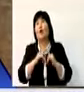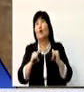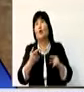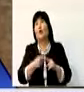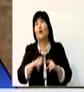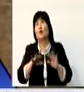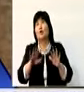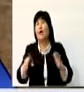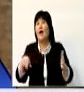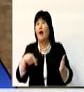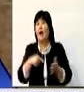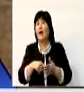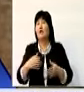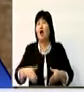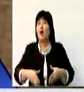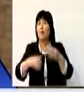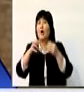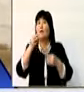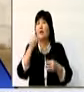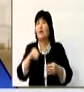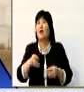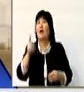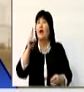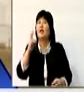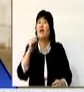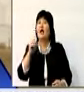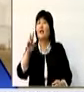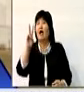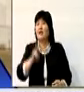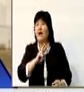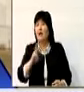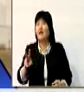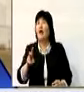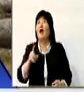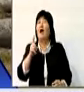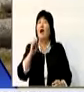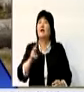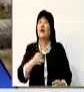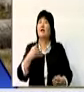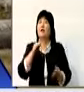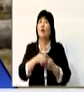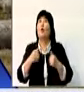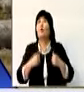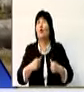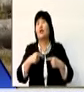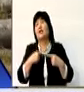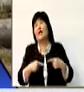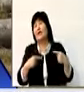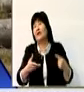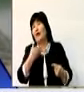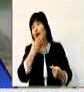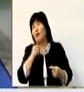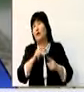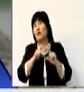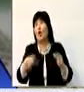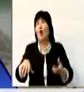Осы тұста қалада мұнаралы мешіт, қасиетті Николайдың шіркеуі, хандардың қабірі, монша ғимараты, тағы көптеген сәулетті ғимараттар